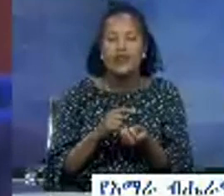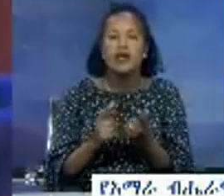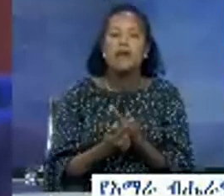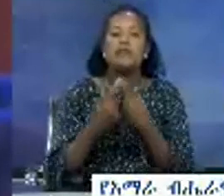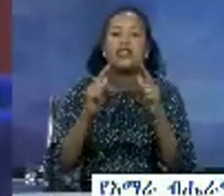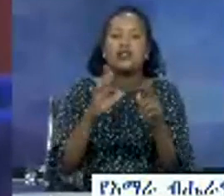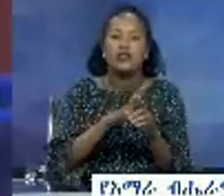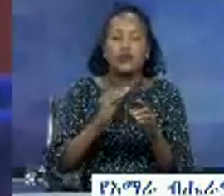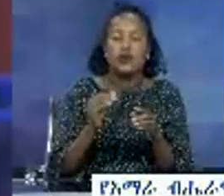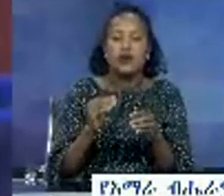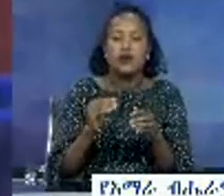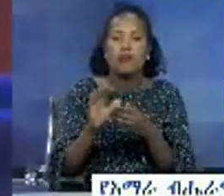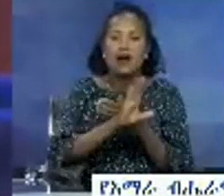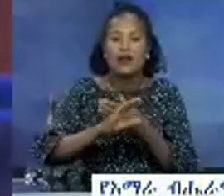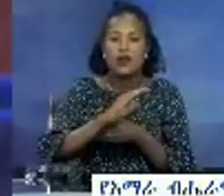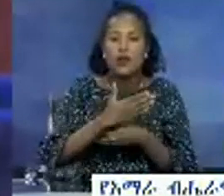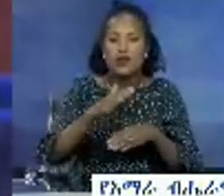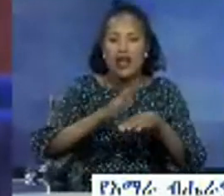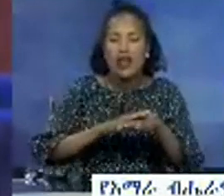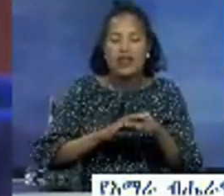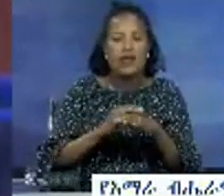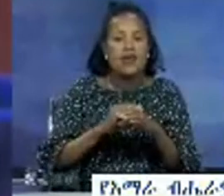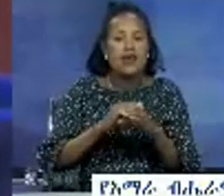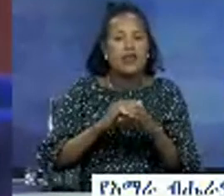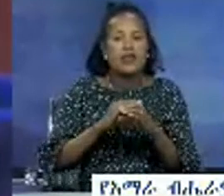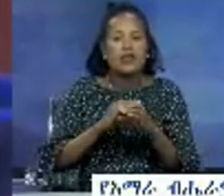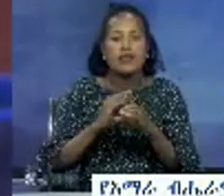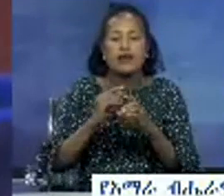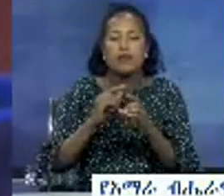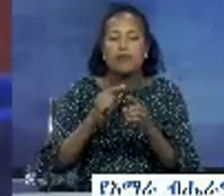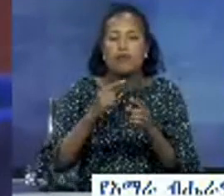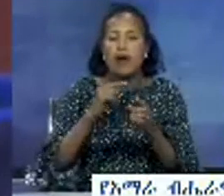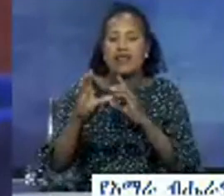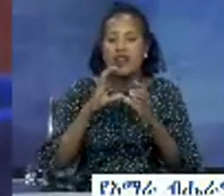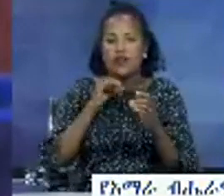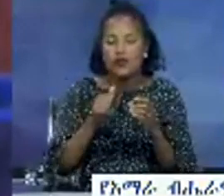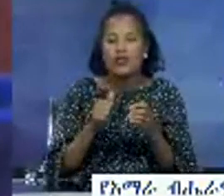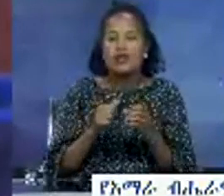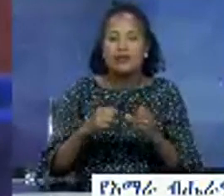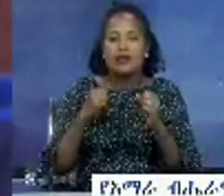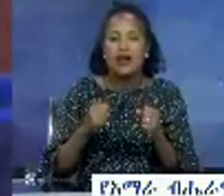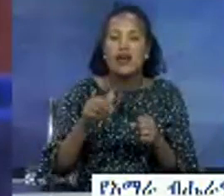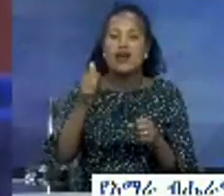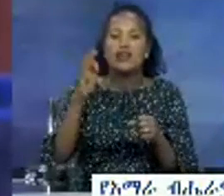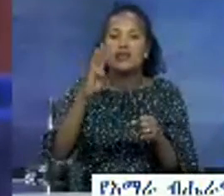በነጻነታቸውና በአገር ጉዳይ ላይ የማይደራደሩ በመልካም ስነ ምግባርና ጠንካራ ሴቶች